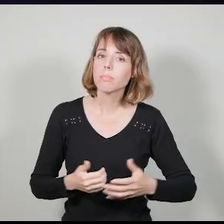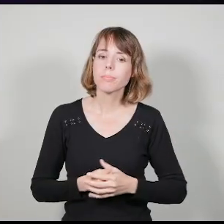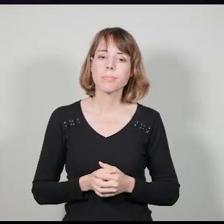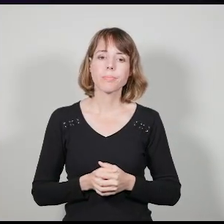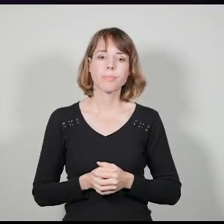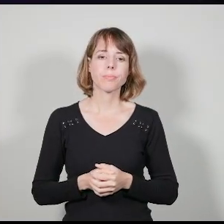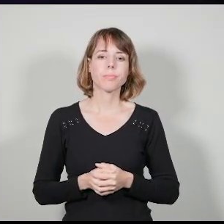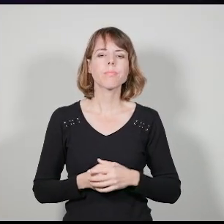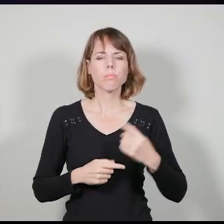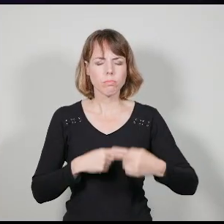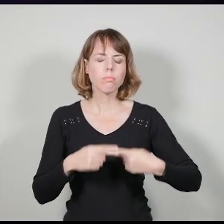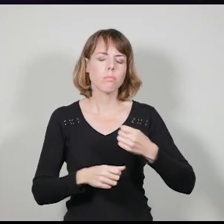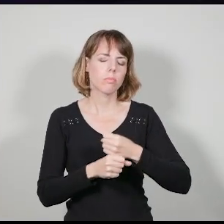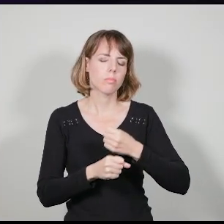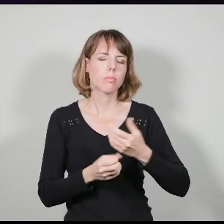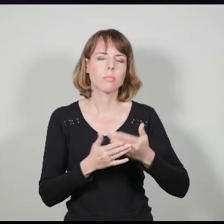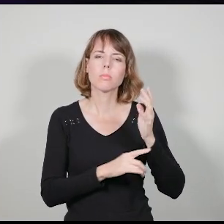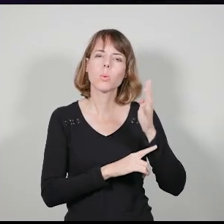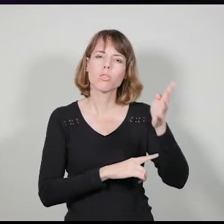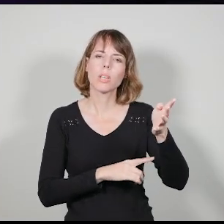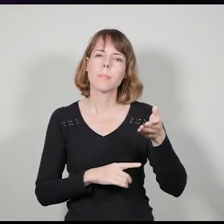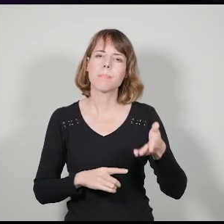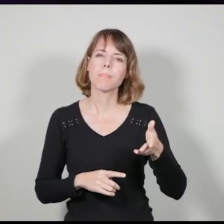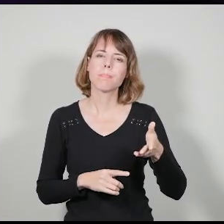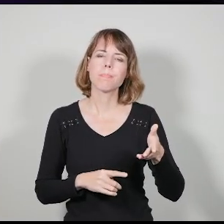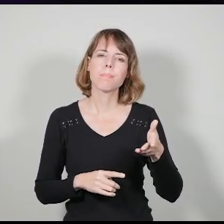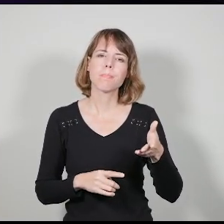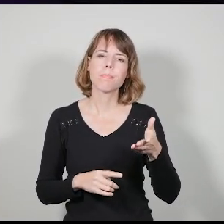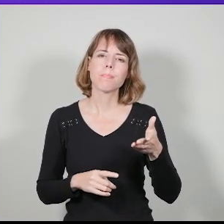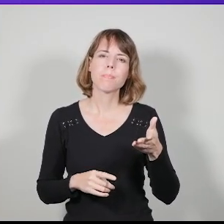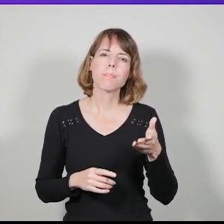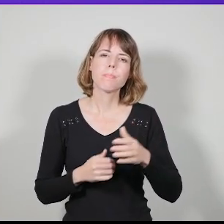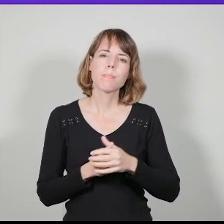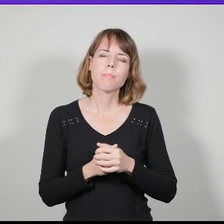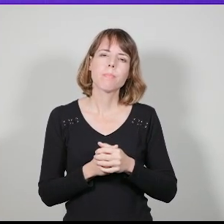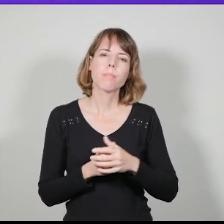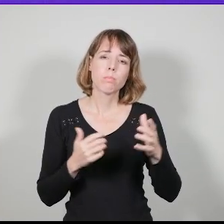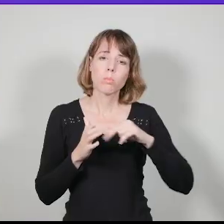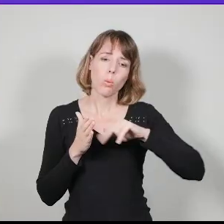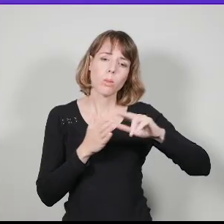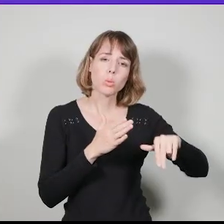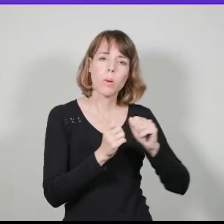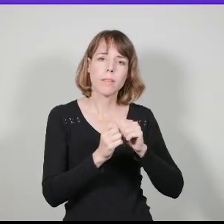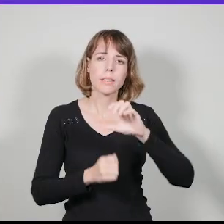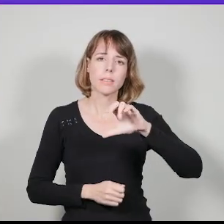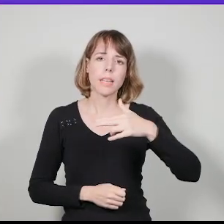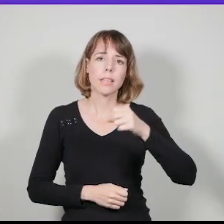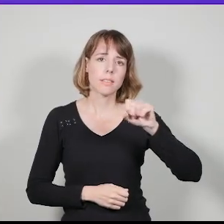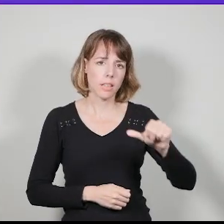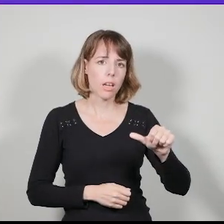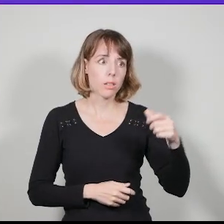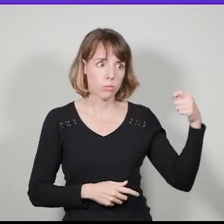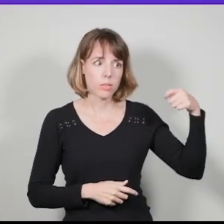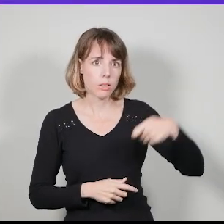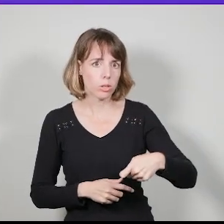d'y travailler, bien sûr. Donc le projet lui-même, il vient à terme. Vous l'avez dit, on a une convention avec la CNSA, puisqu'on a été financé